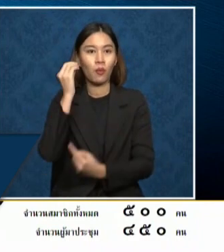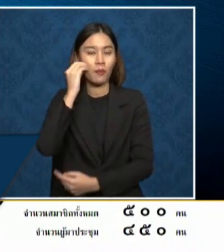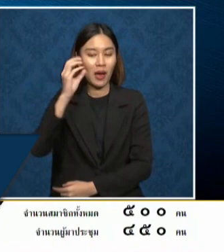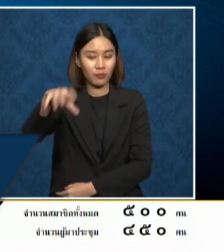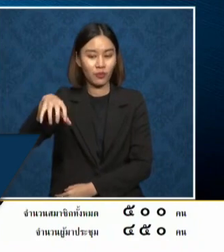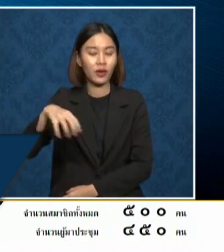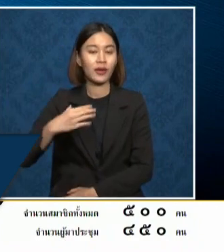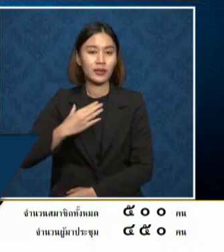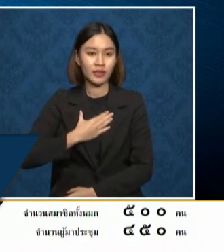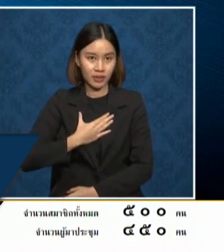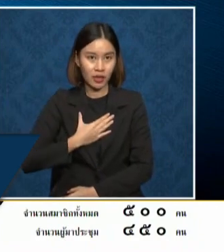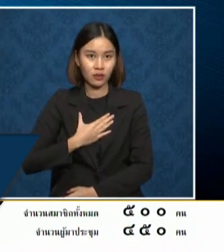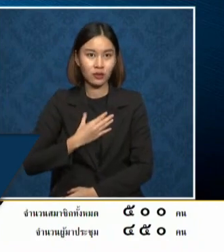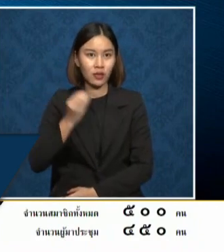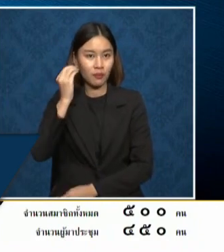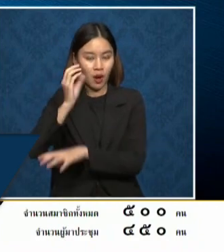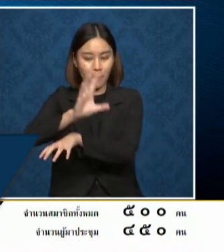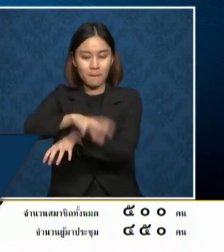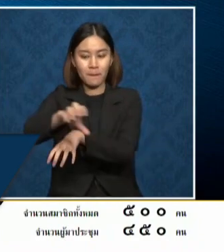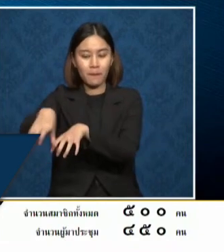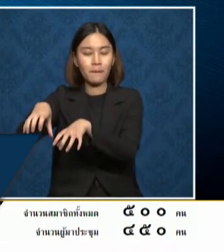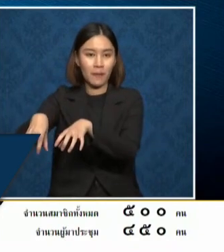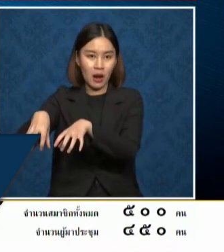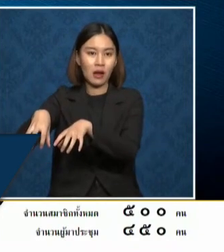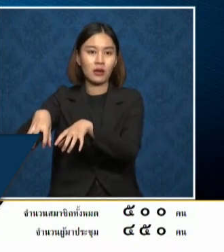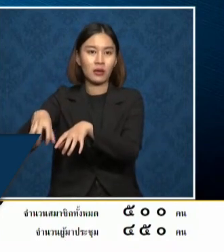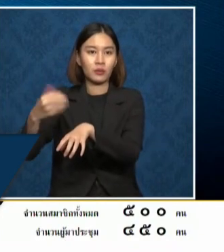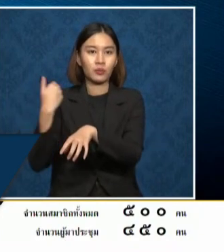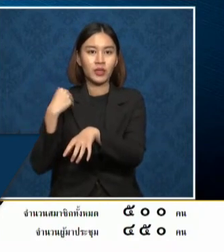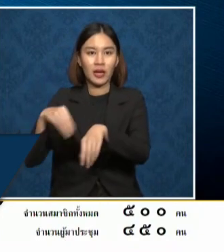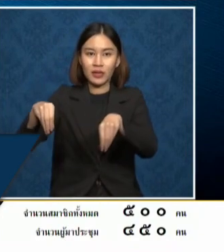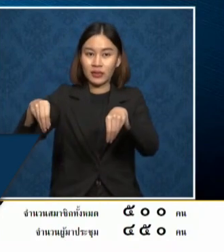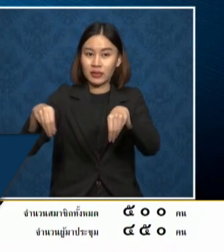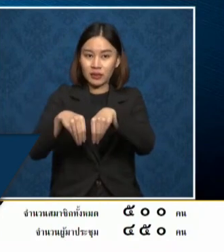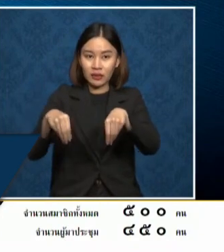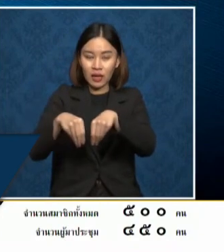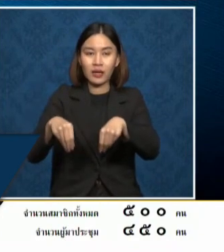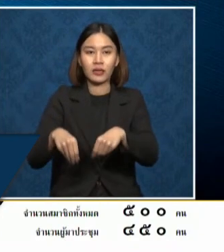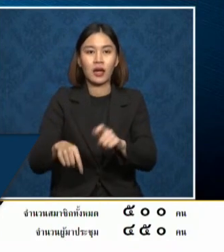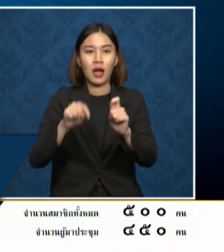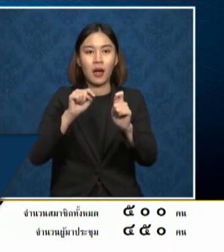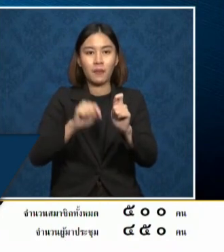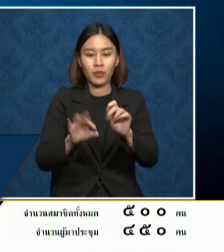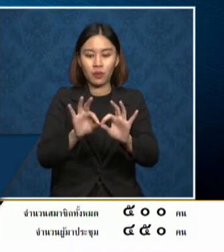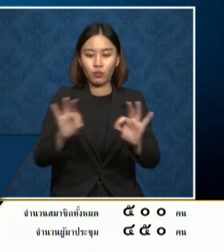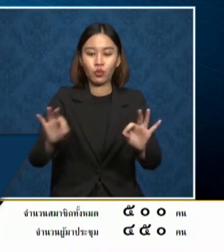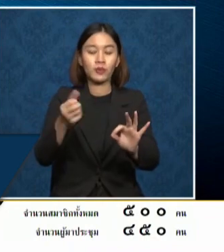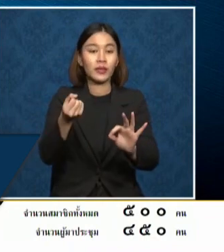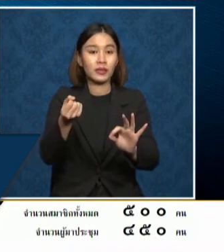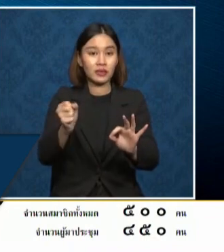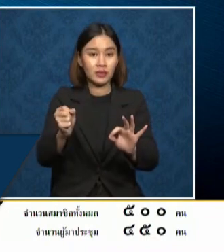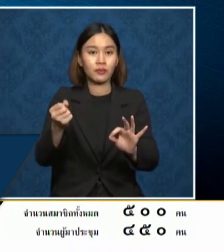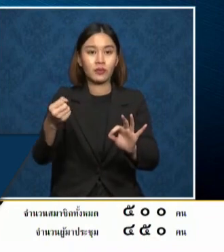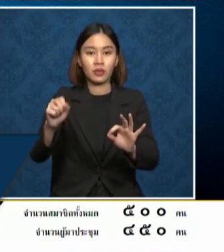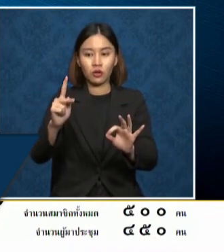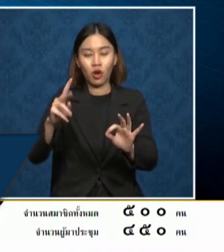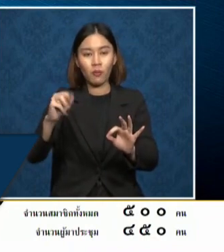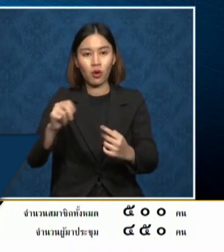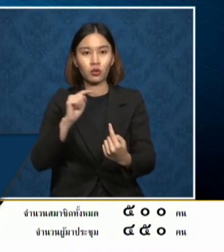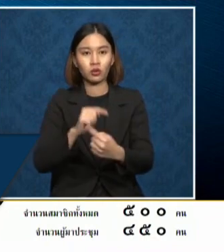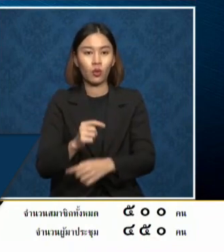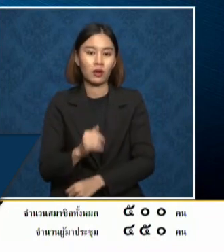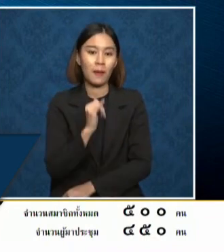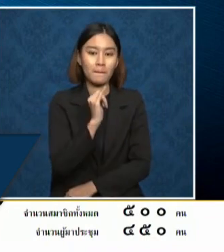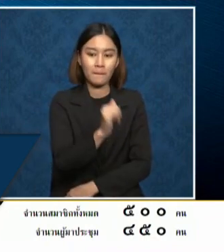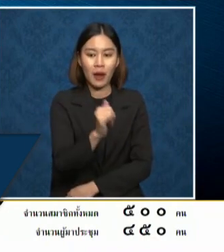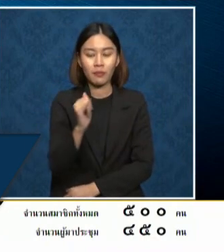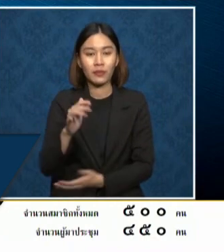เองเป็นหมู่บ้านแม่เตาะหยอมบ้านแม่จรซึ่งอยู่ไม่ห่างจากตัวอำเภอไม่ถึง 10กลแต่ระยะเวลาในการเดิน